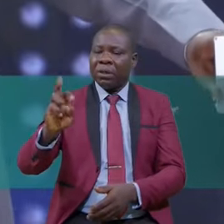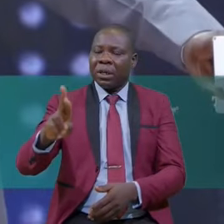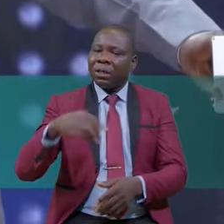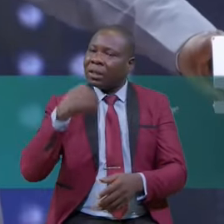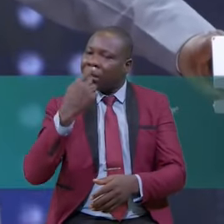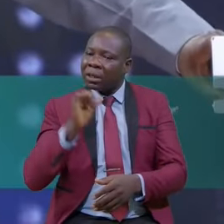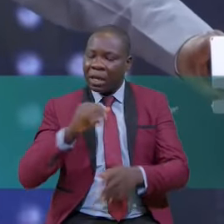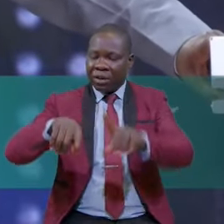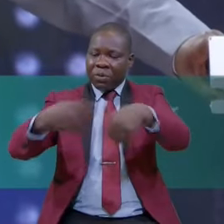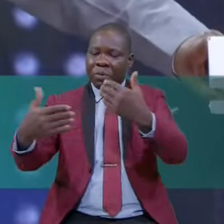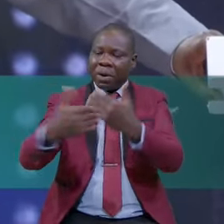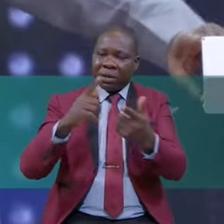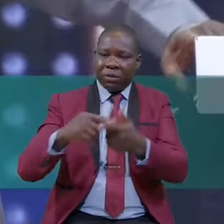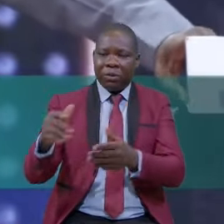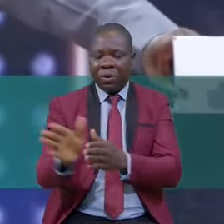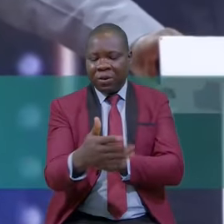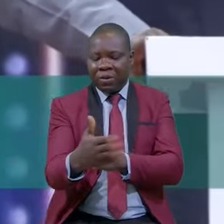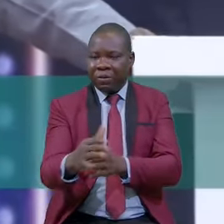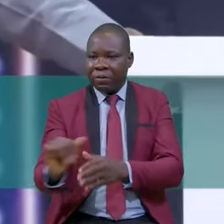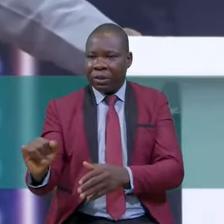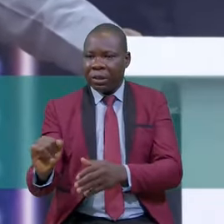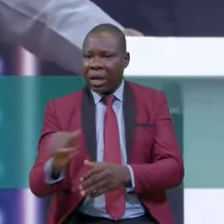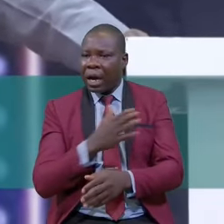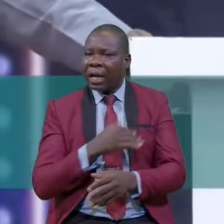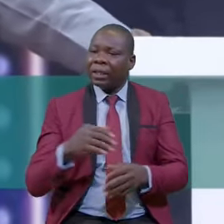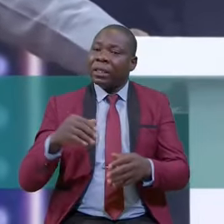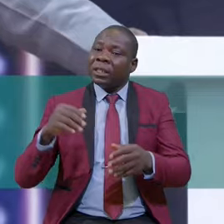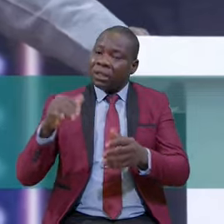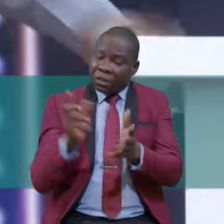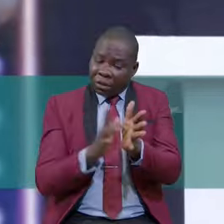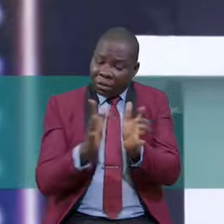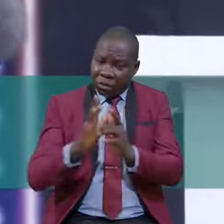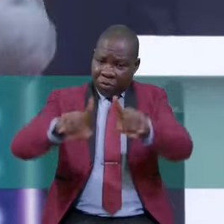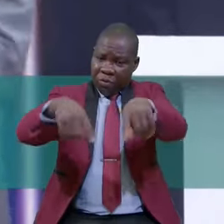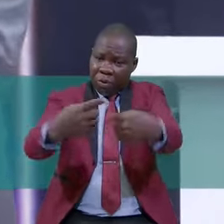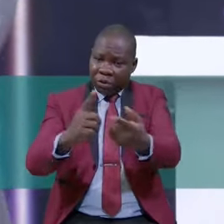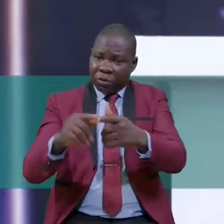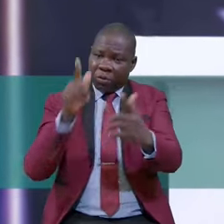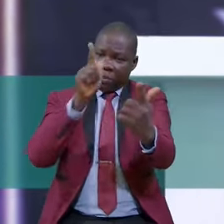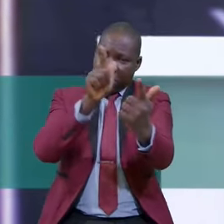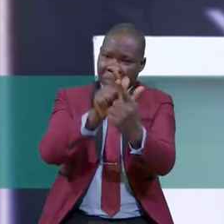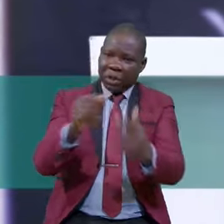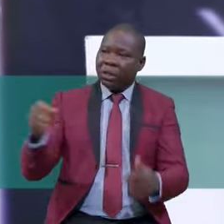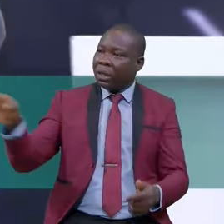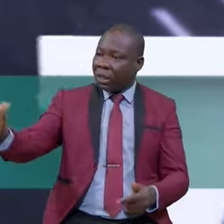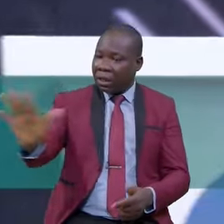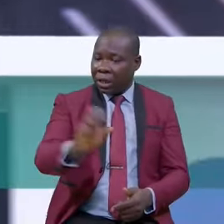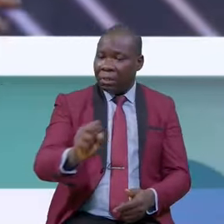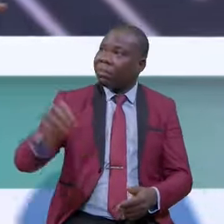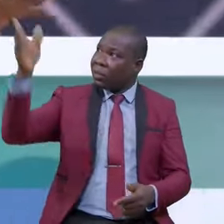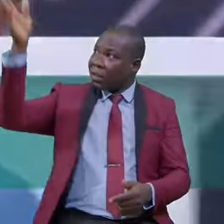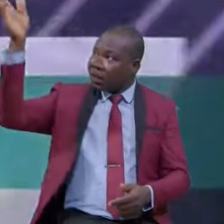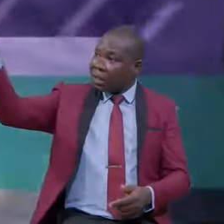encore. Vous savez, quand nous sommes à l'image de Christ, c'est ce que nous faisons. Nous n'abandonnons pas les gens. Nous n'abandonnons pas les